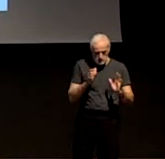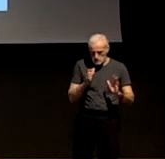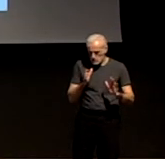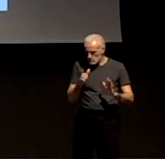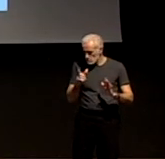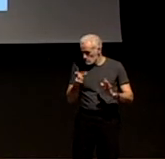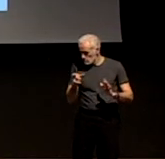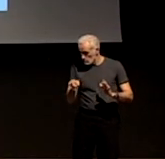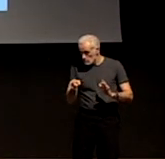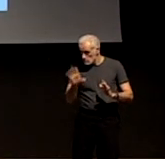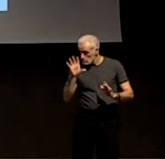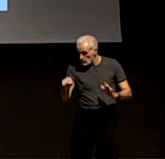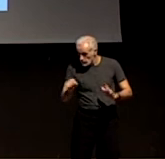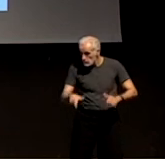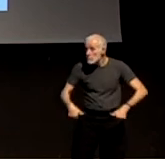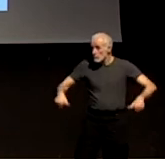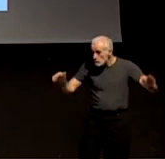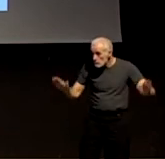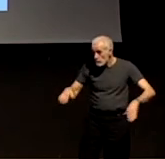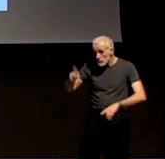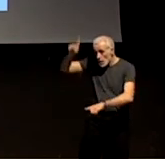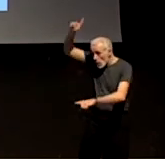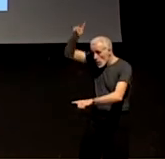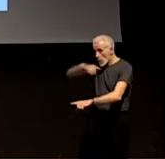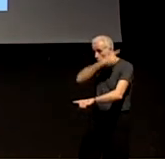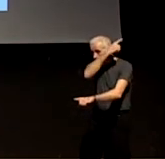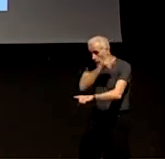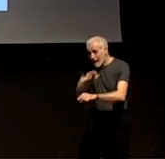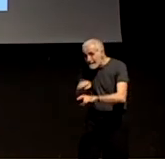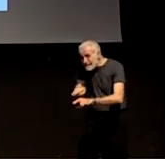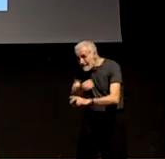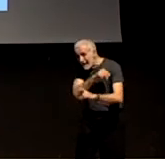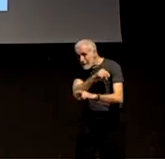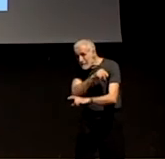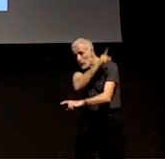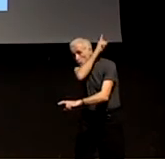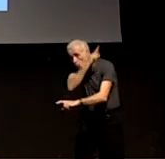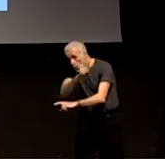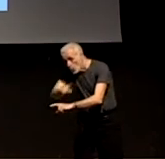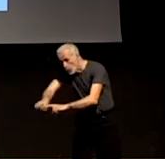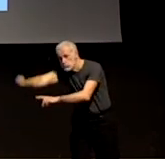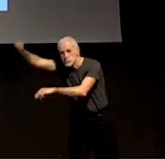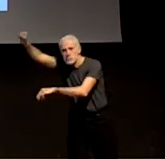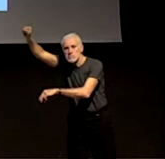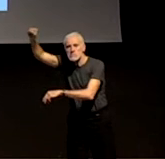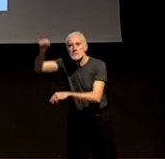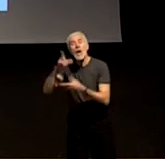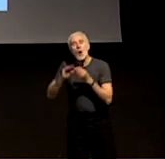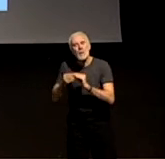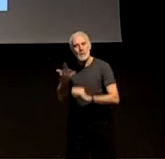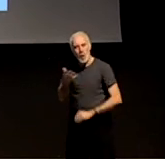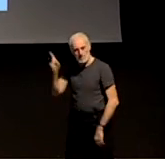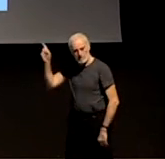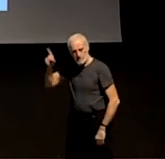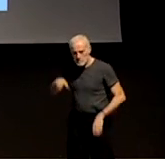sol et on attrape la croix donc ça génère plusieurs problèmes c'est que selon l'endroit où on se pose par exemple sur une ligne électrique moyenne tension ça peut